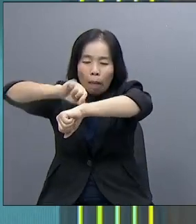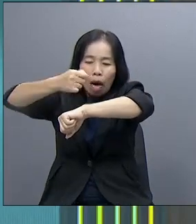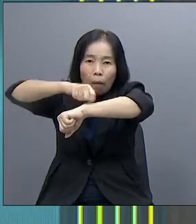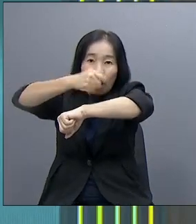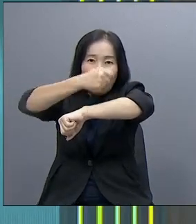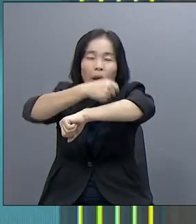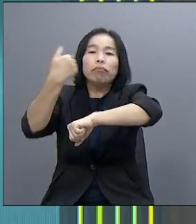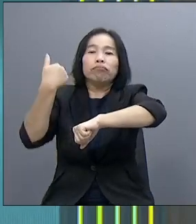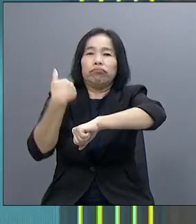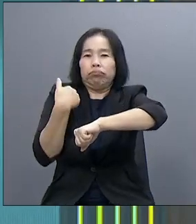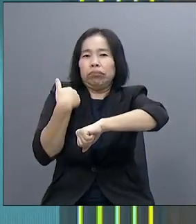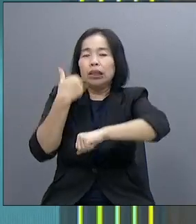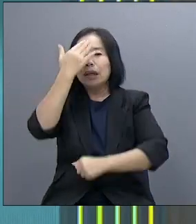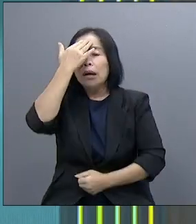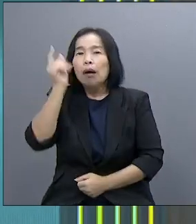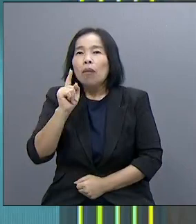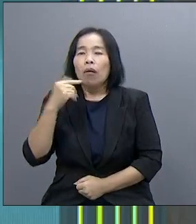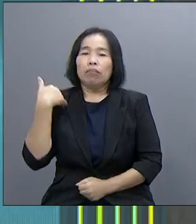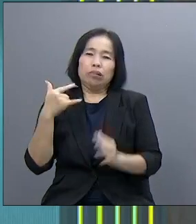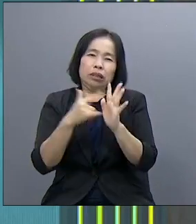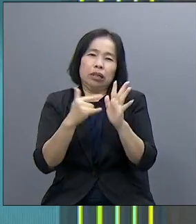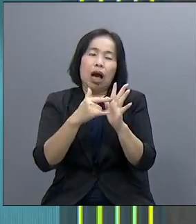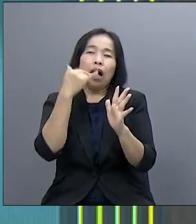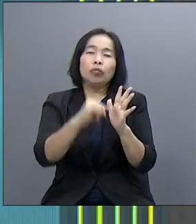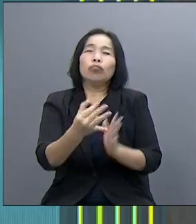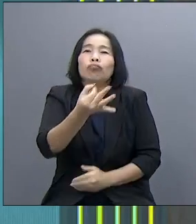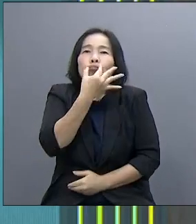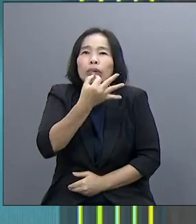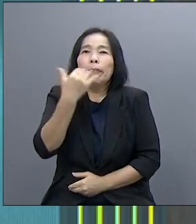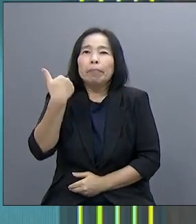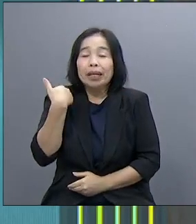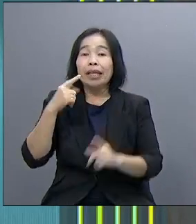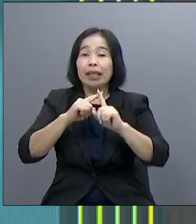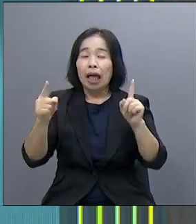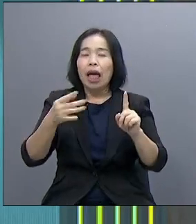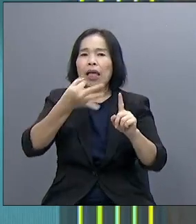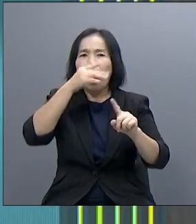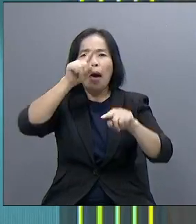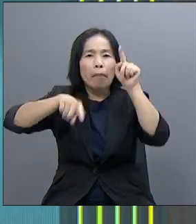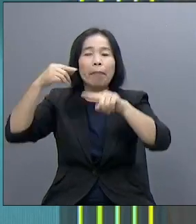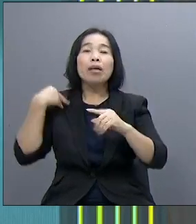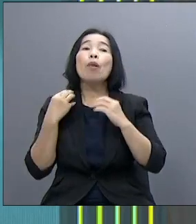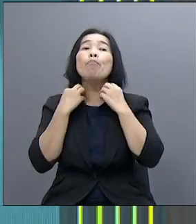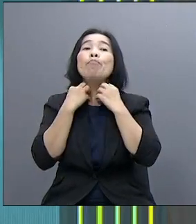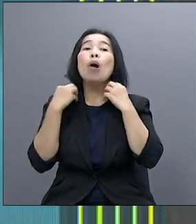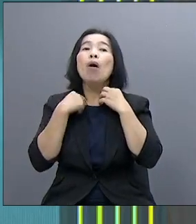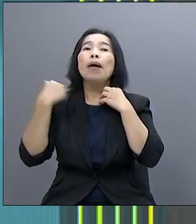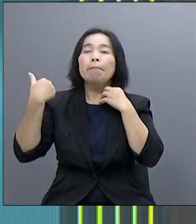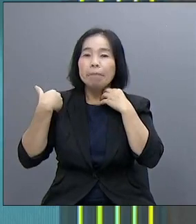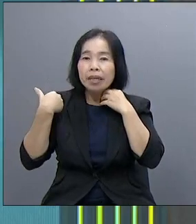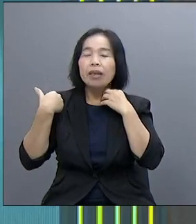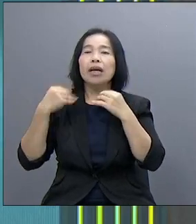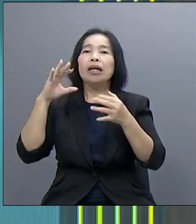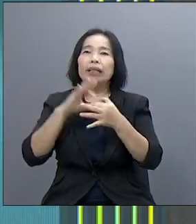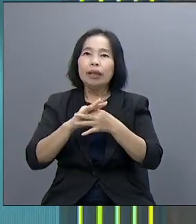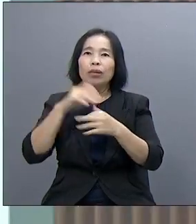าวะตัวของฮอร์โมนต่ำครับหรือว่าเป็นพวกของโรคต่อมไรท่อบางอย่าง พวกไทรอยด์อะไรพวกนี้ มันก็จะมีส่วนทำให้เป็นปัจจัยเสี่ยงของกระดูกพรุนได้